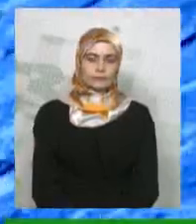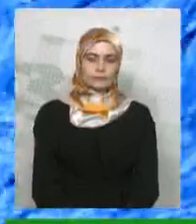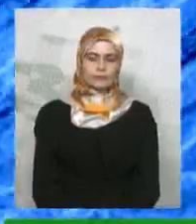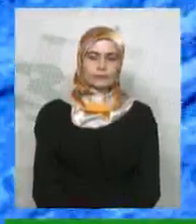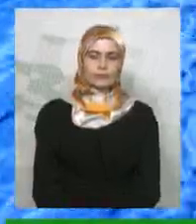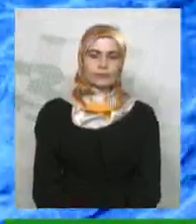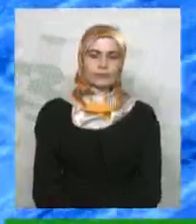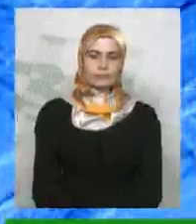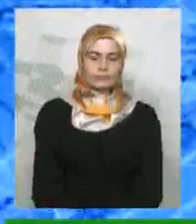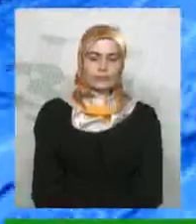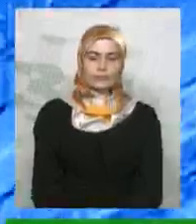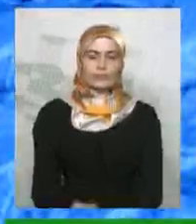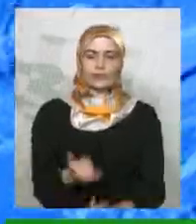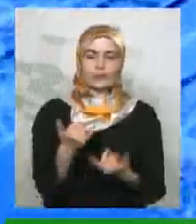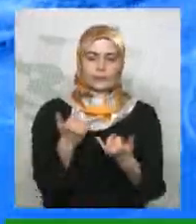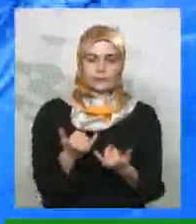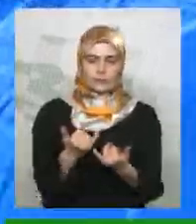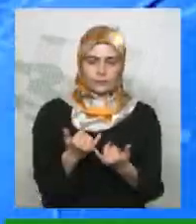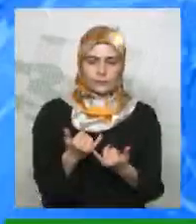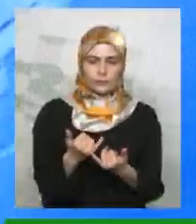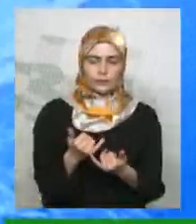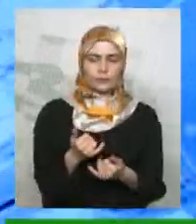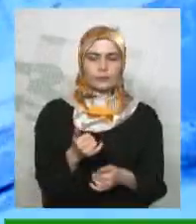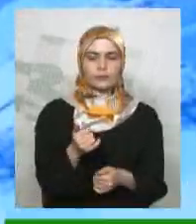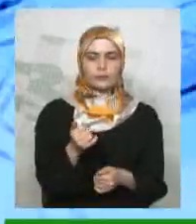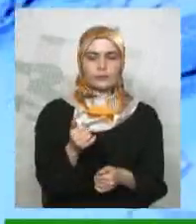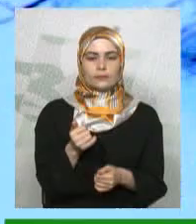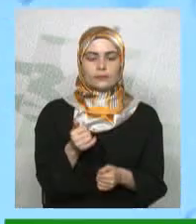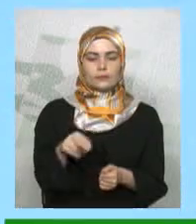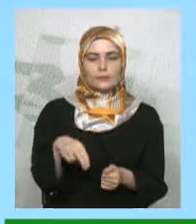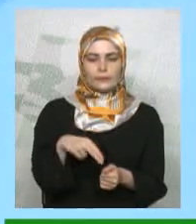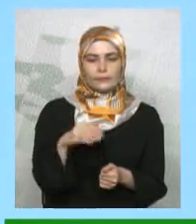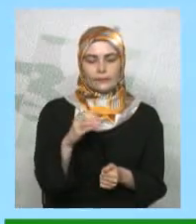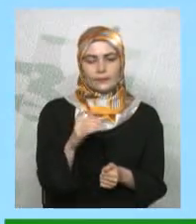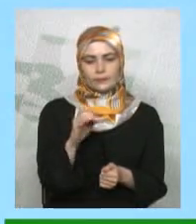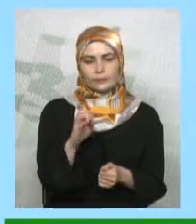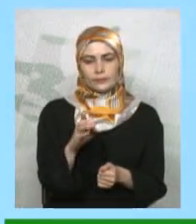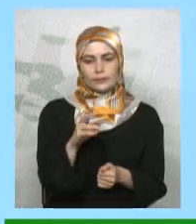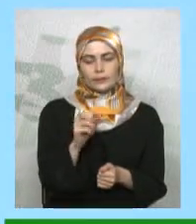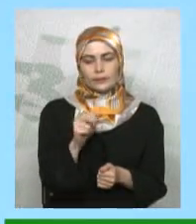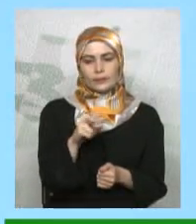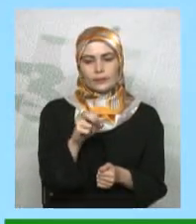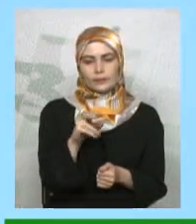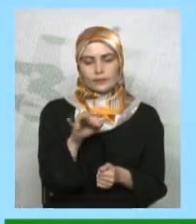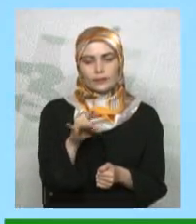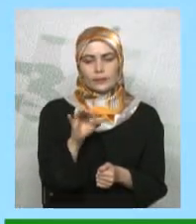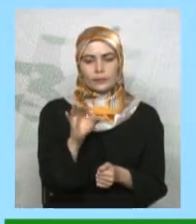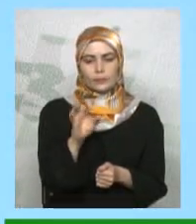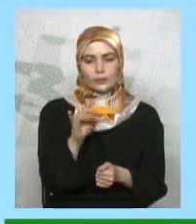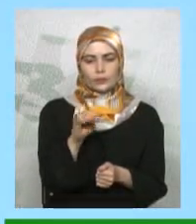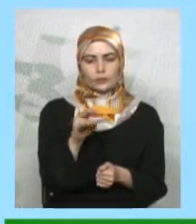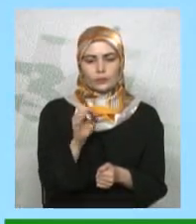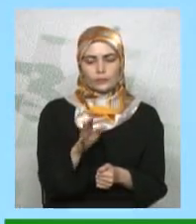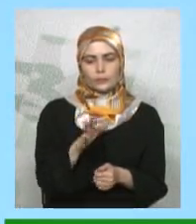Сегодня под руководством председателя Национального антитеррористического комитета директора ФСБ России Александра Бортникова проведено заседание НАК, в